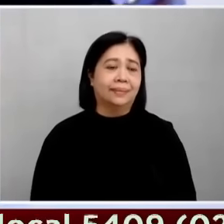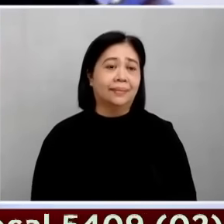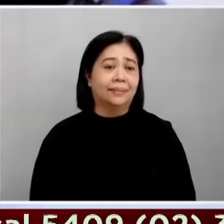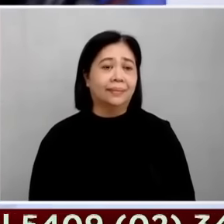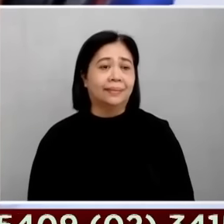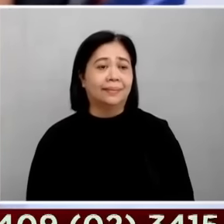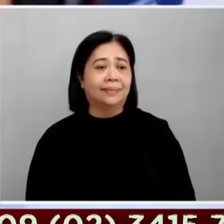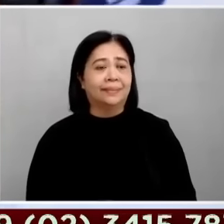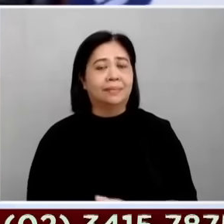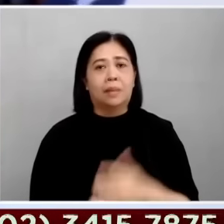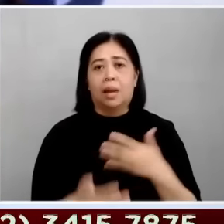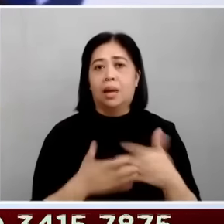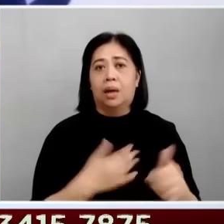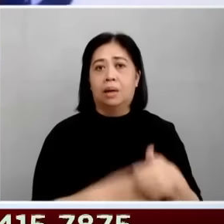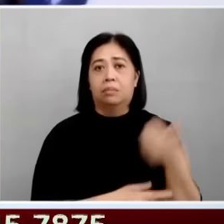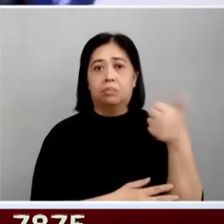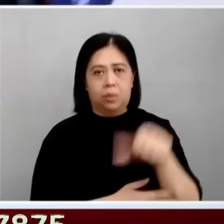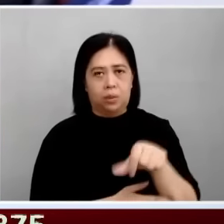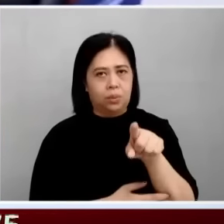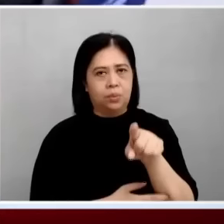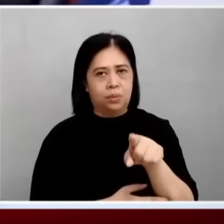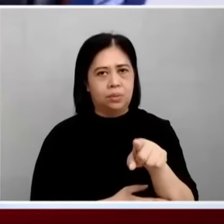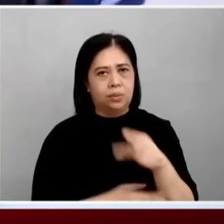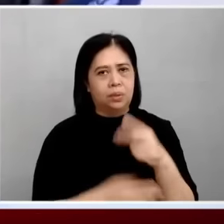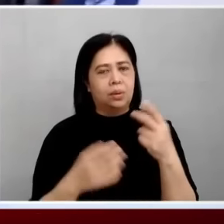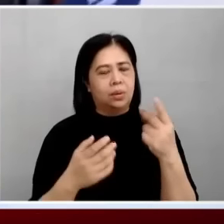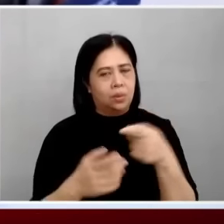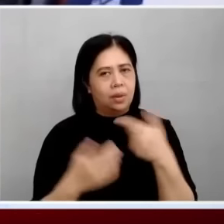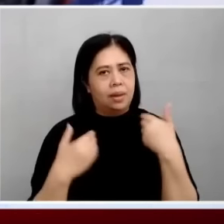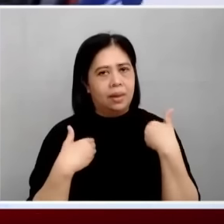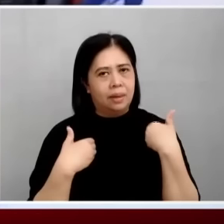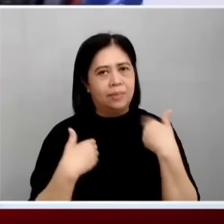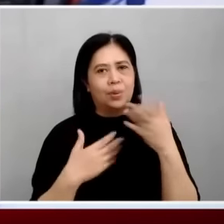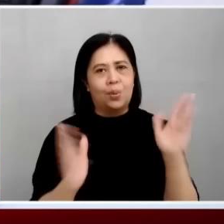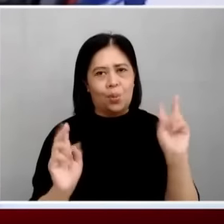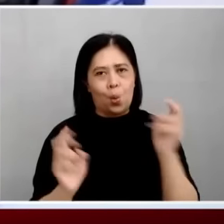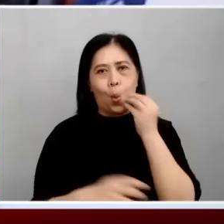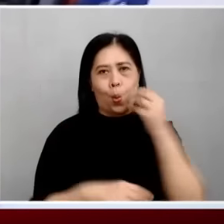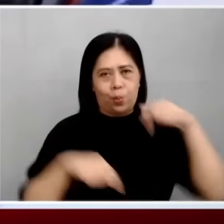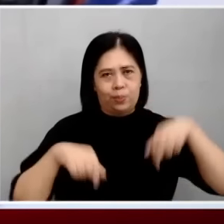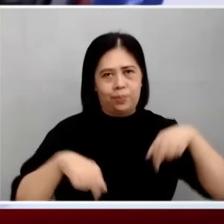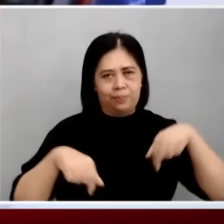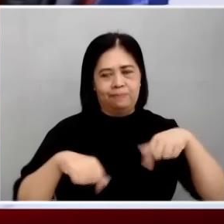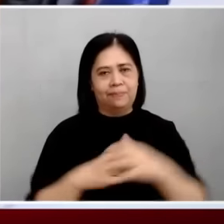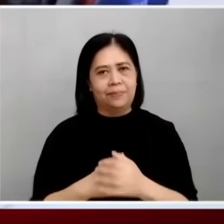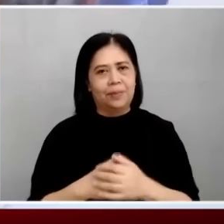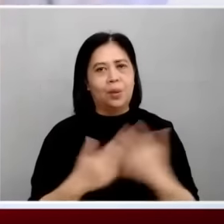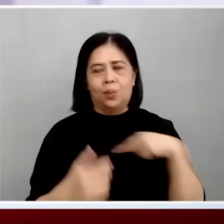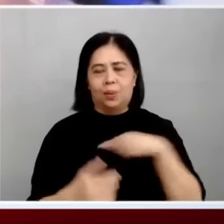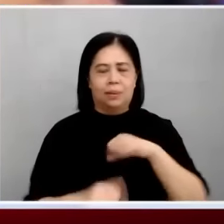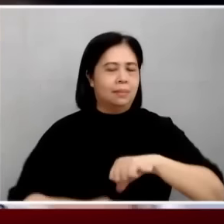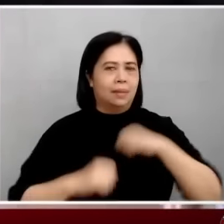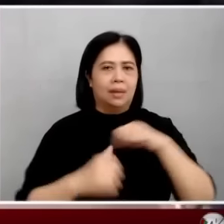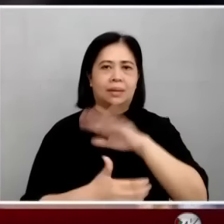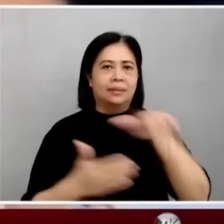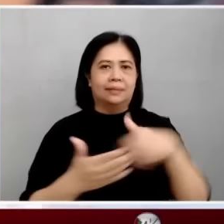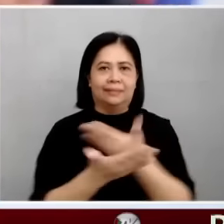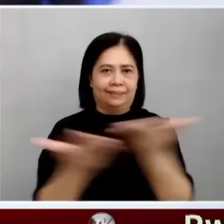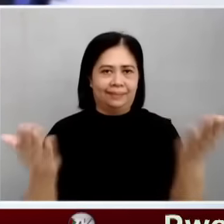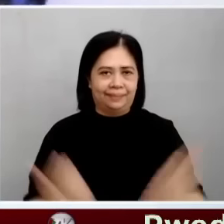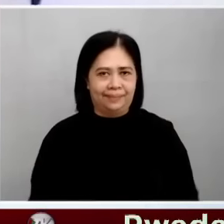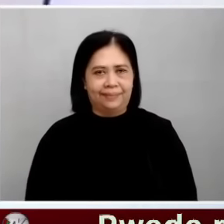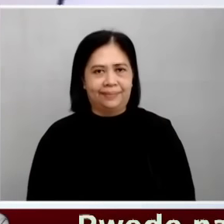Manalo matalo, you will always have a home dito sa amin at proud kami sa lahat. MJ